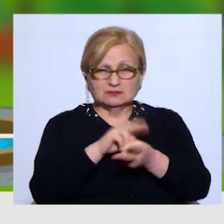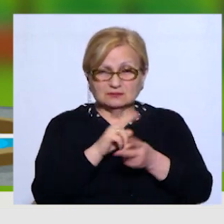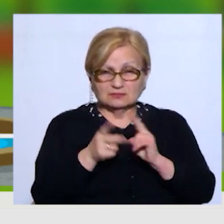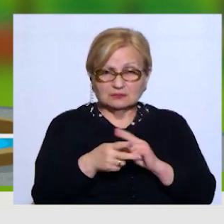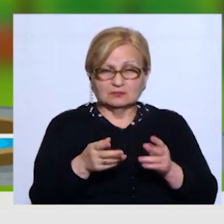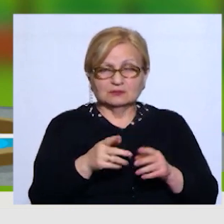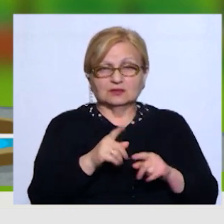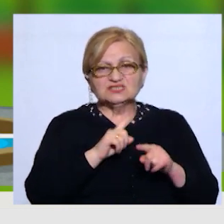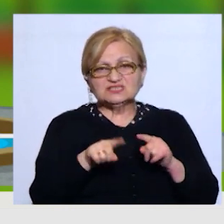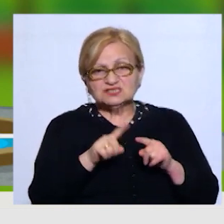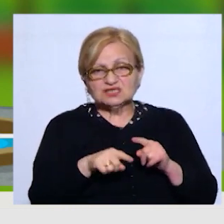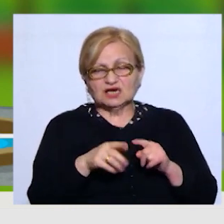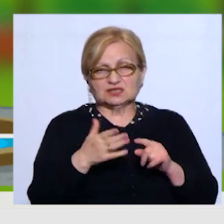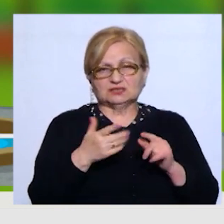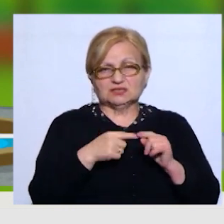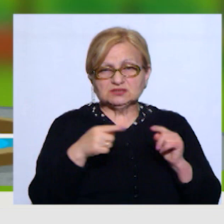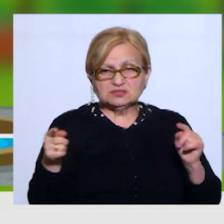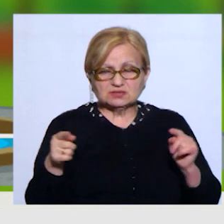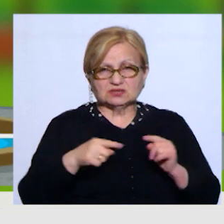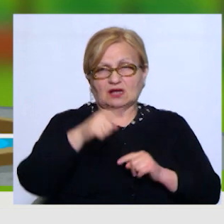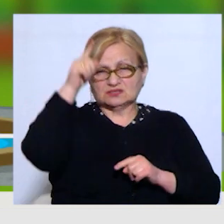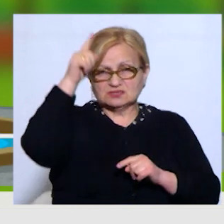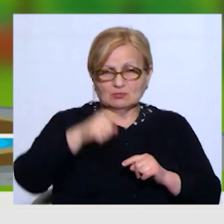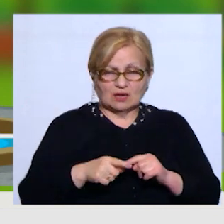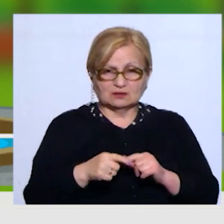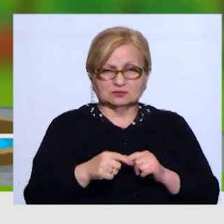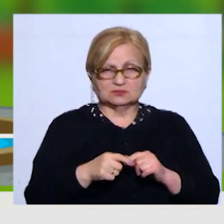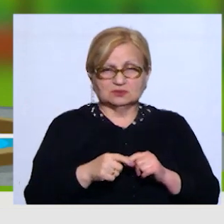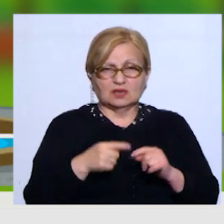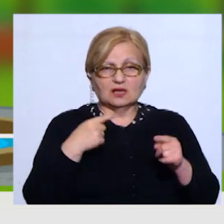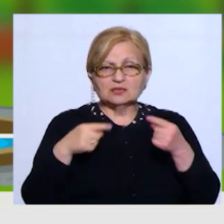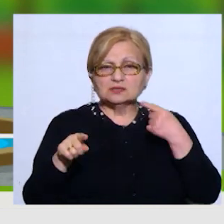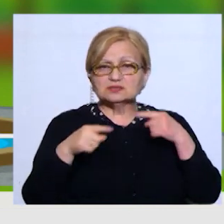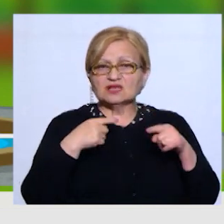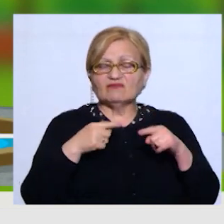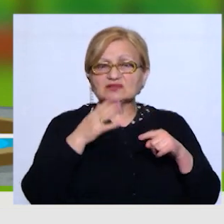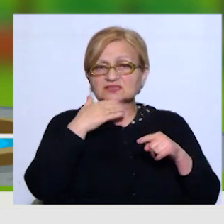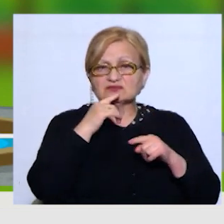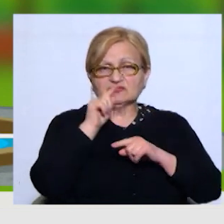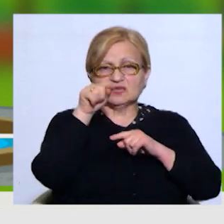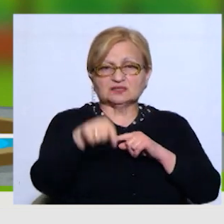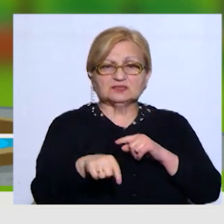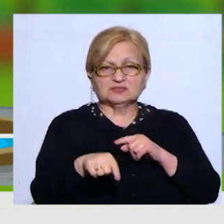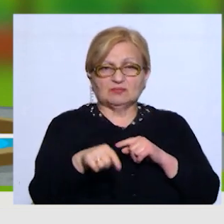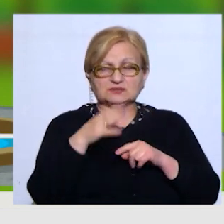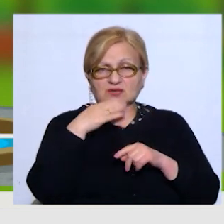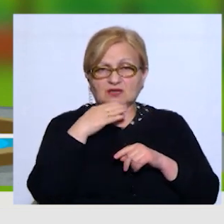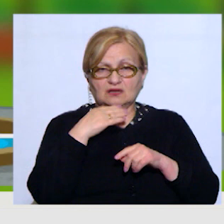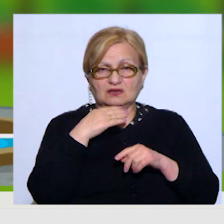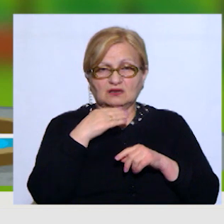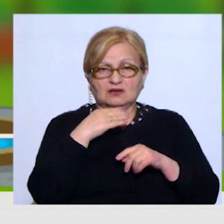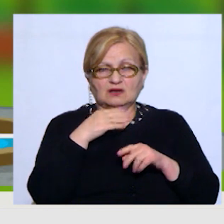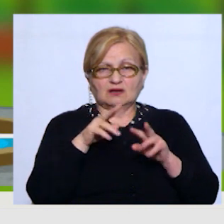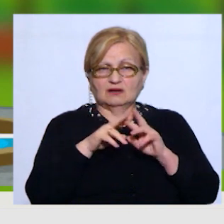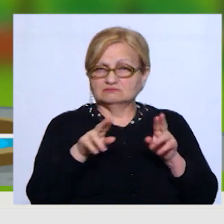ვცვლი, ან სიჩქარეს რო ვცვლი, თქვათ ან სიმაღლეს რო ვცვლი, ნახეთ სხვადასხვანაირად მიდის, ხო? აი აბა ნახოთ ახლა აქედან. ისე ვერა.